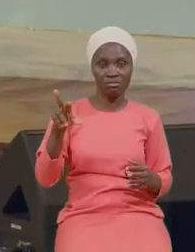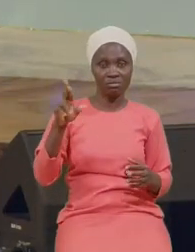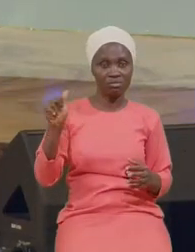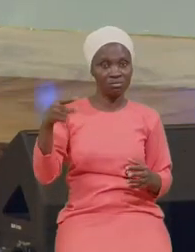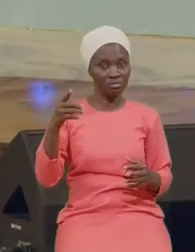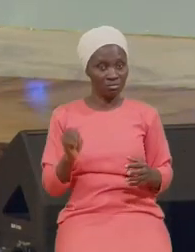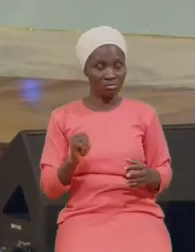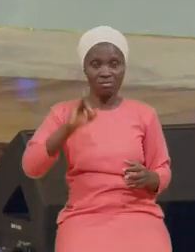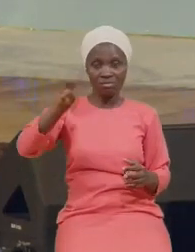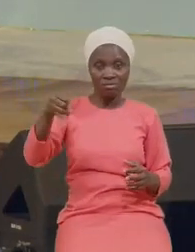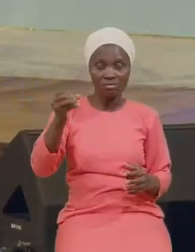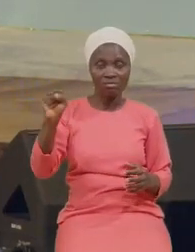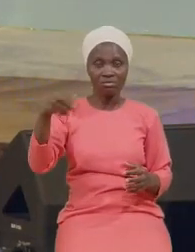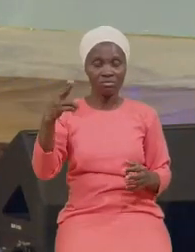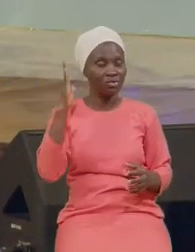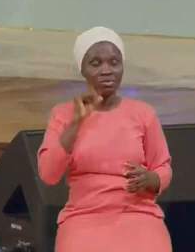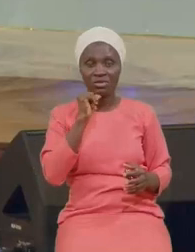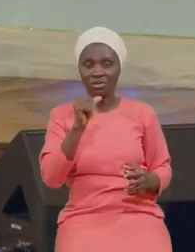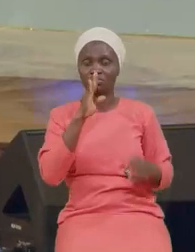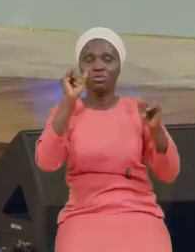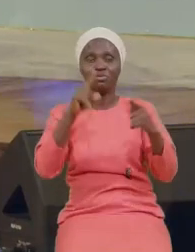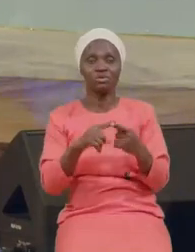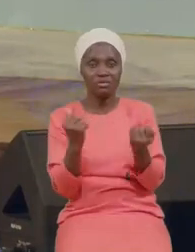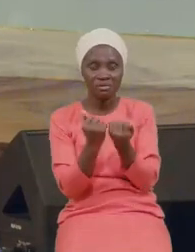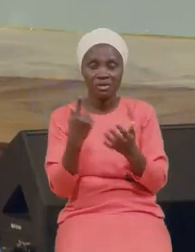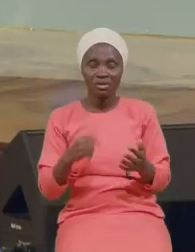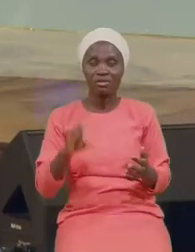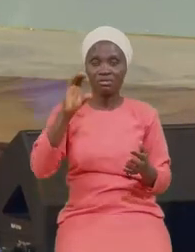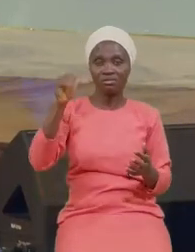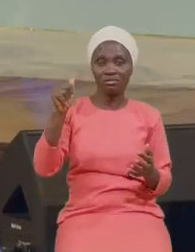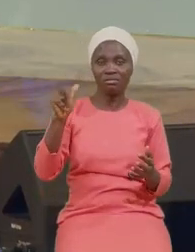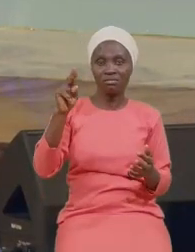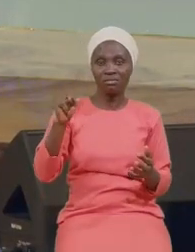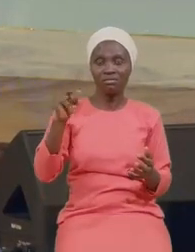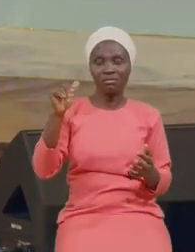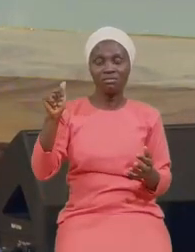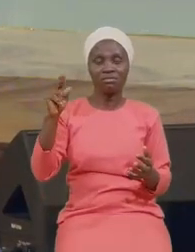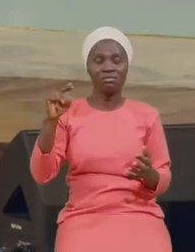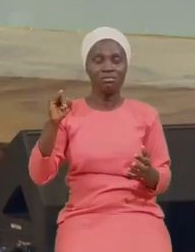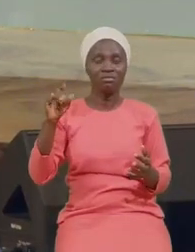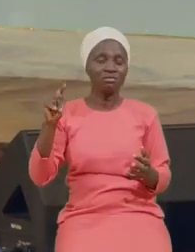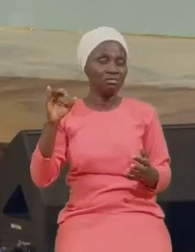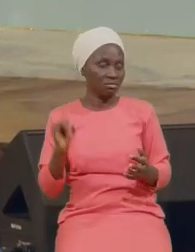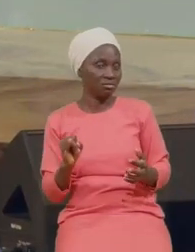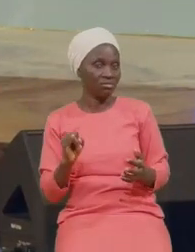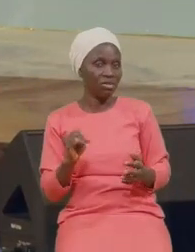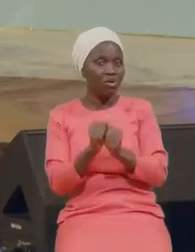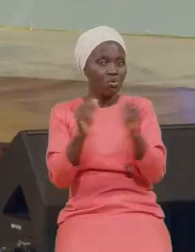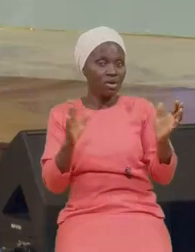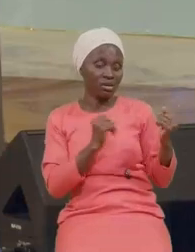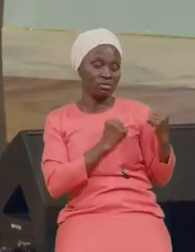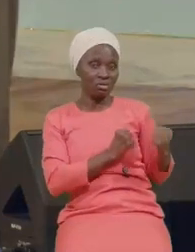au Canadien sans le courage Jésus serait bien long serait faible à l'intérieur sans